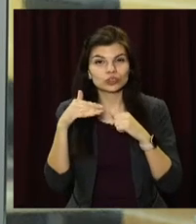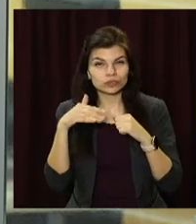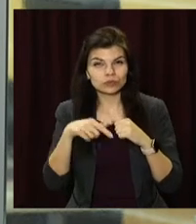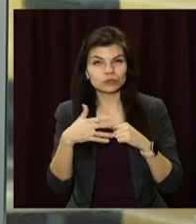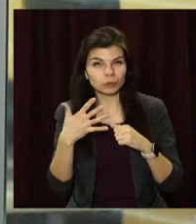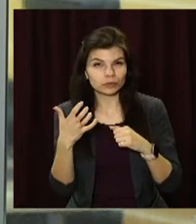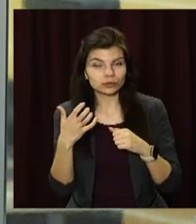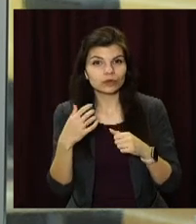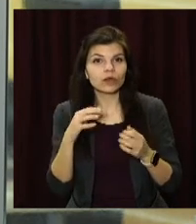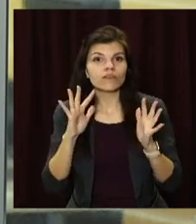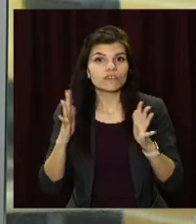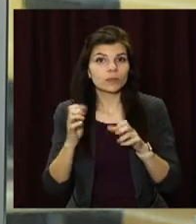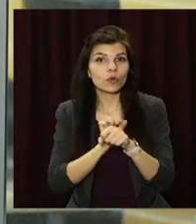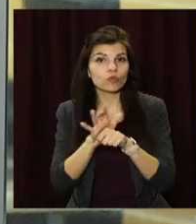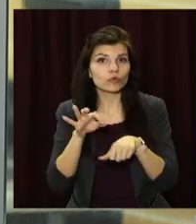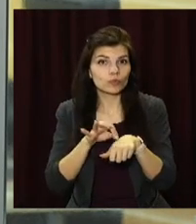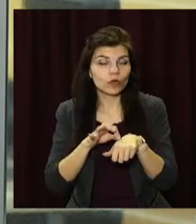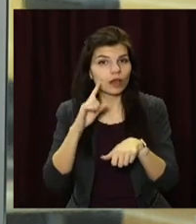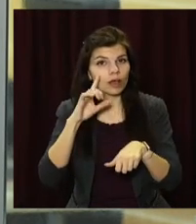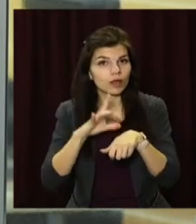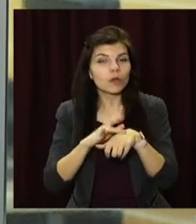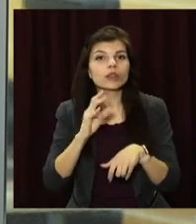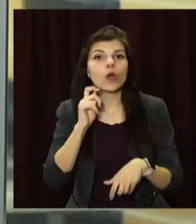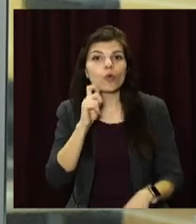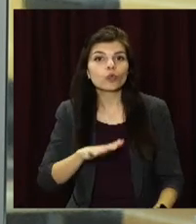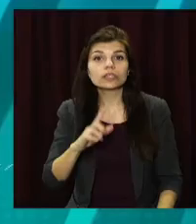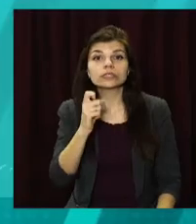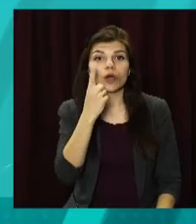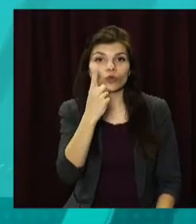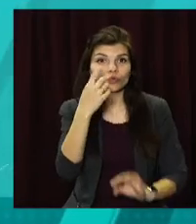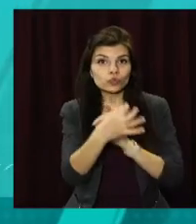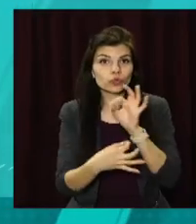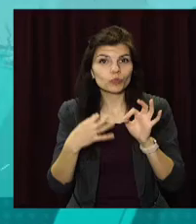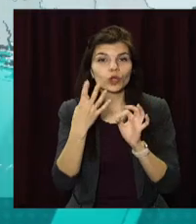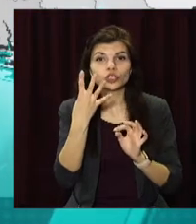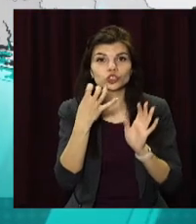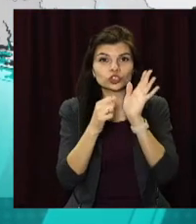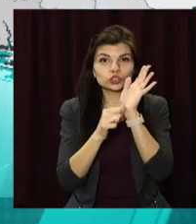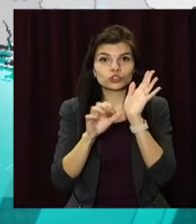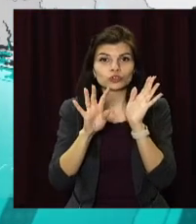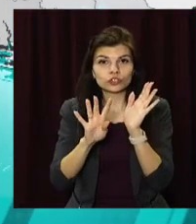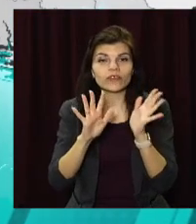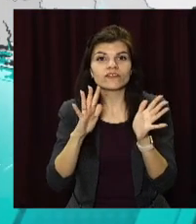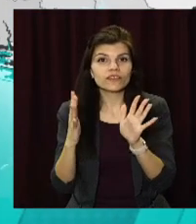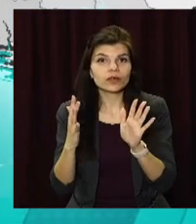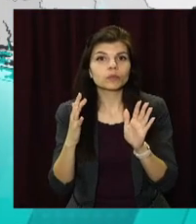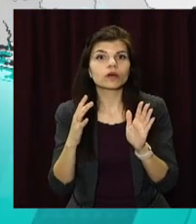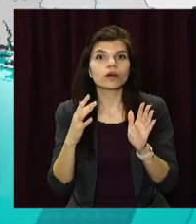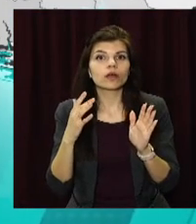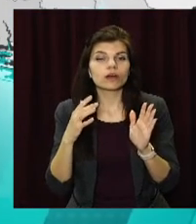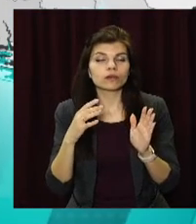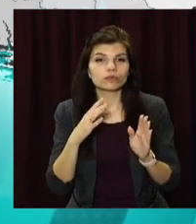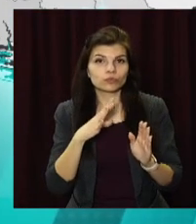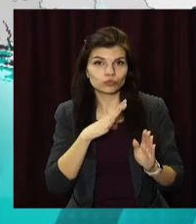нових випадків коронавірусної хвороби зафіксували в Україні за минулу добу. 464 випадки стали